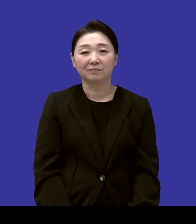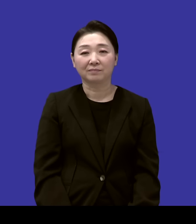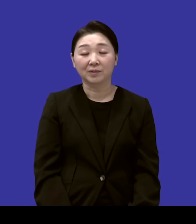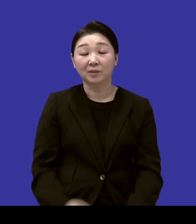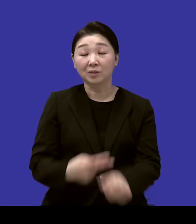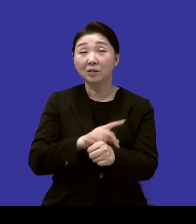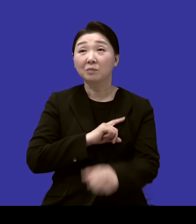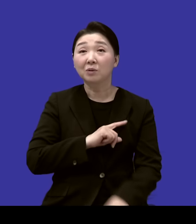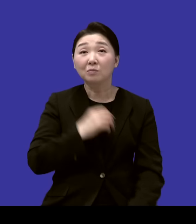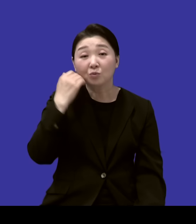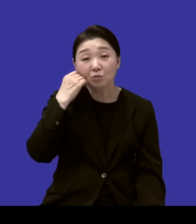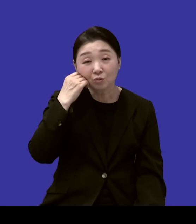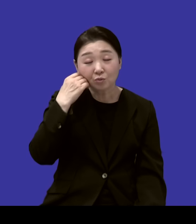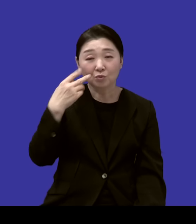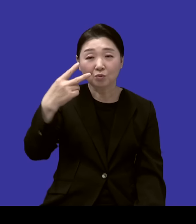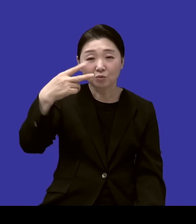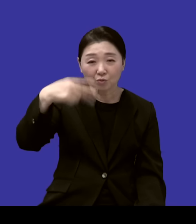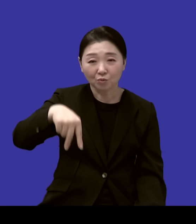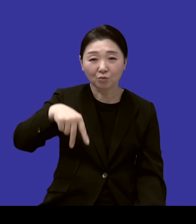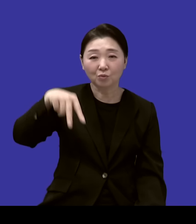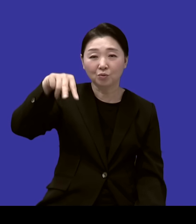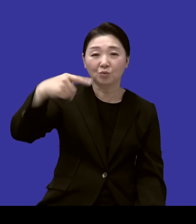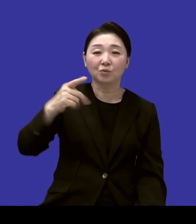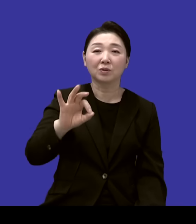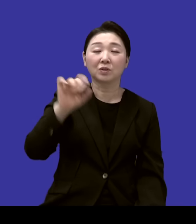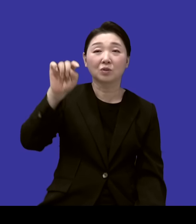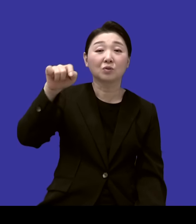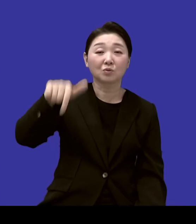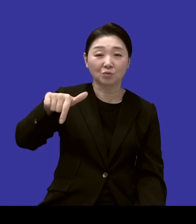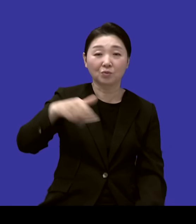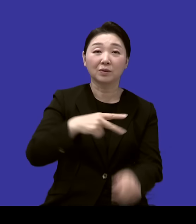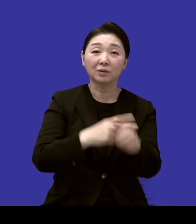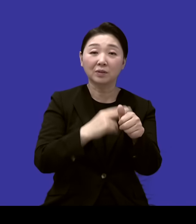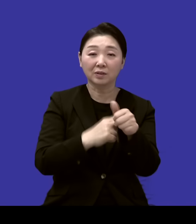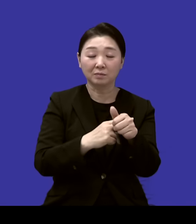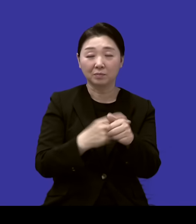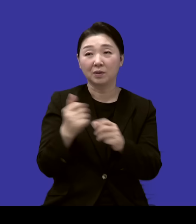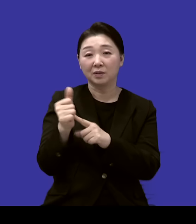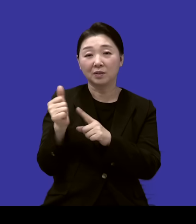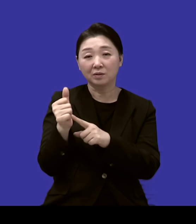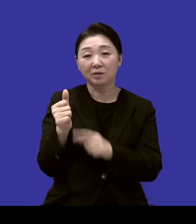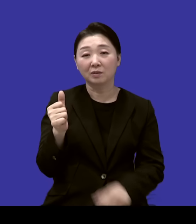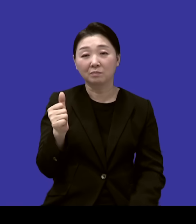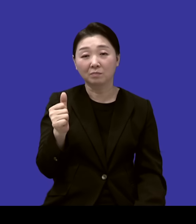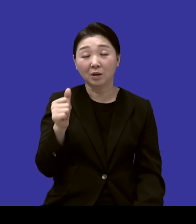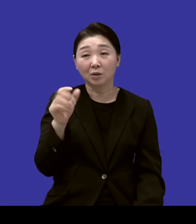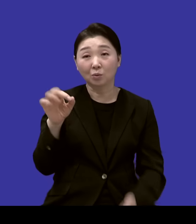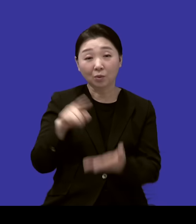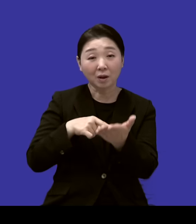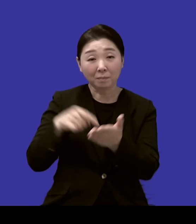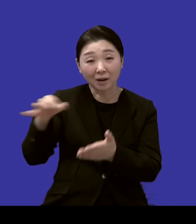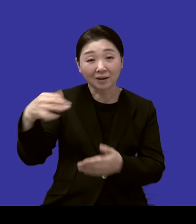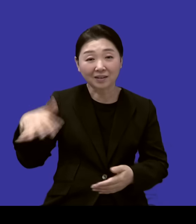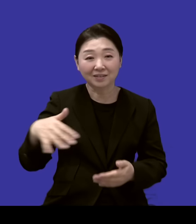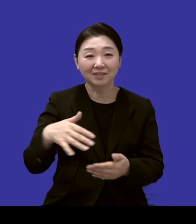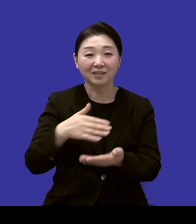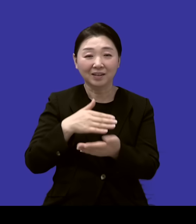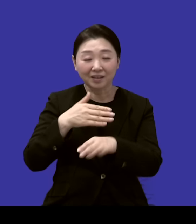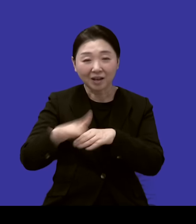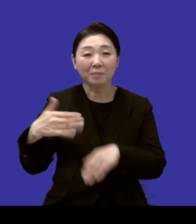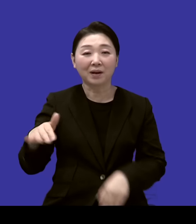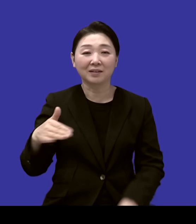이름 다시 한번 무슨 선생님이죠? 류승국 유승국 선생님이십니다. 선생님. 네. 저는 그 유승국 선생님한테 돈 안 갚았죠? 네,